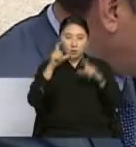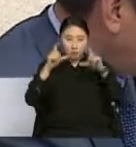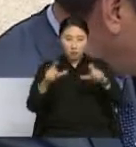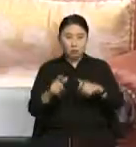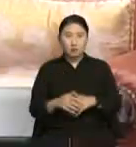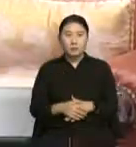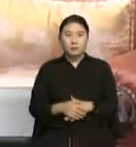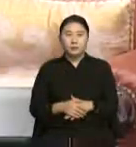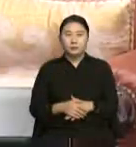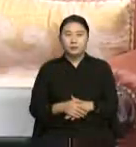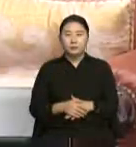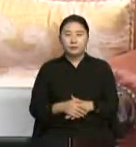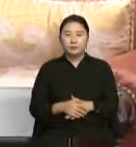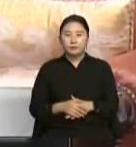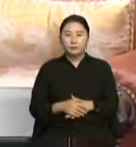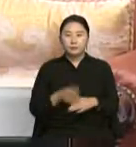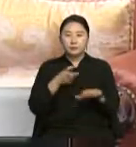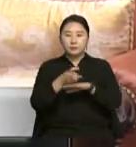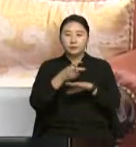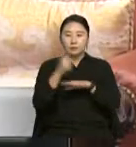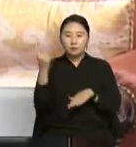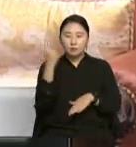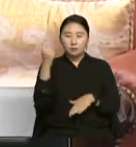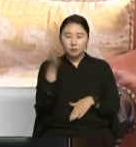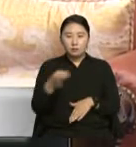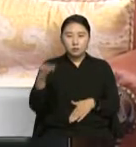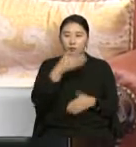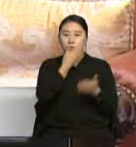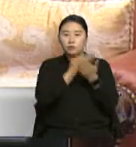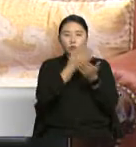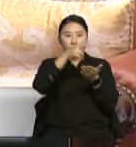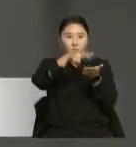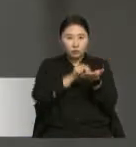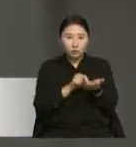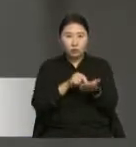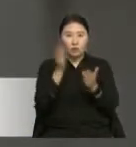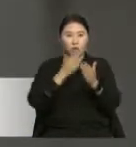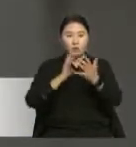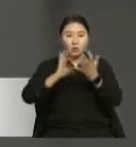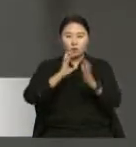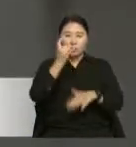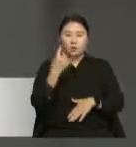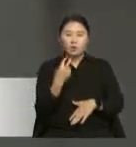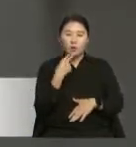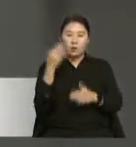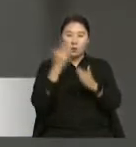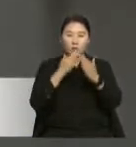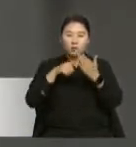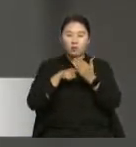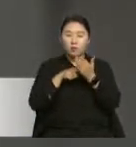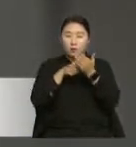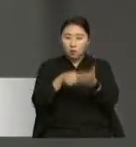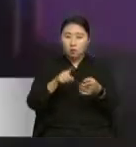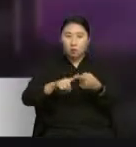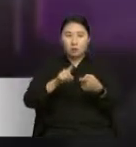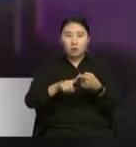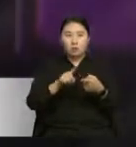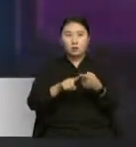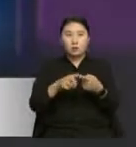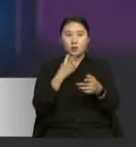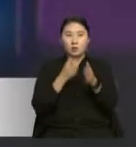강조했습니다 특히 대중교통 요금 인상 이란 중대한 문제가 공청회 한 번 없이 공개적으로 제기되는 것에 대해